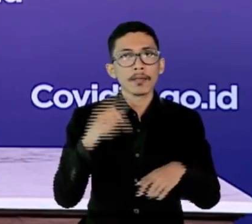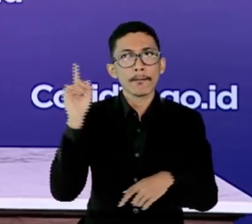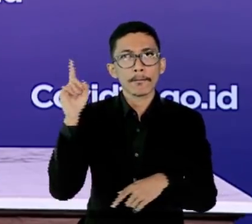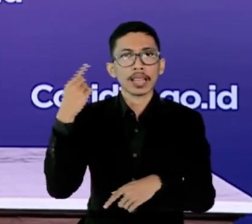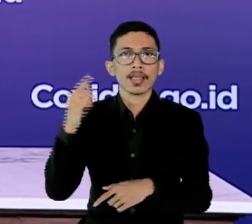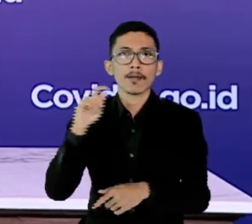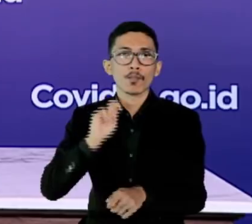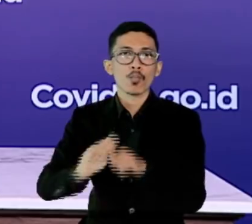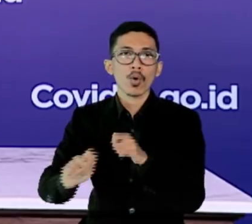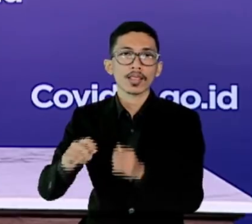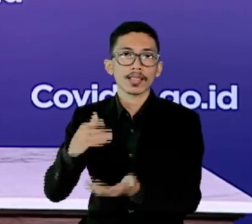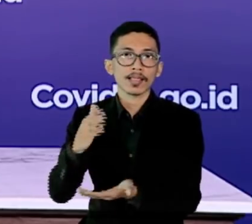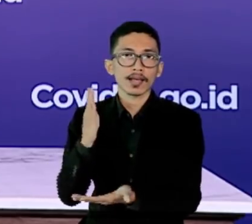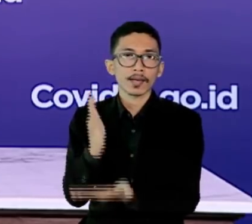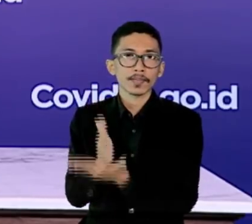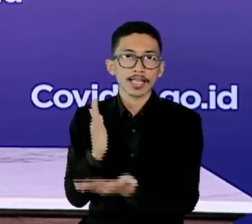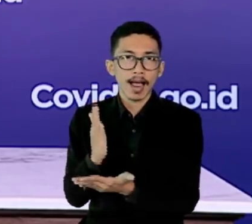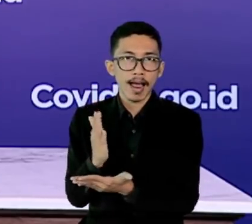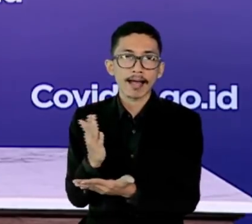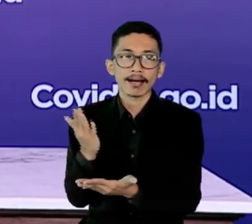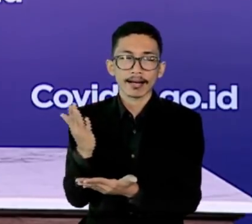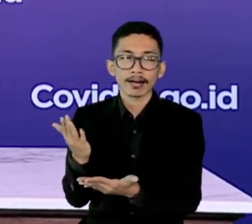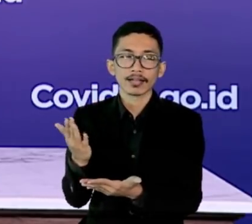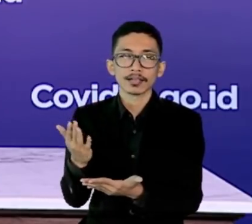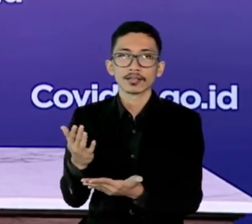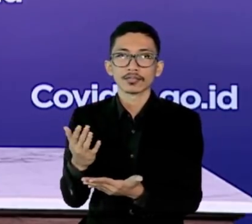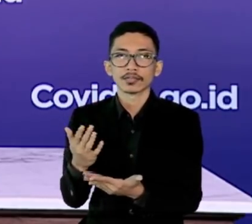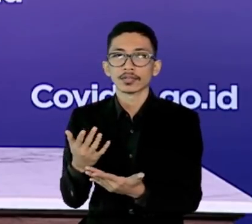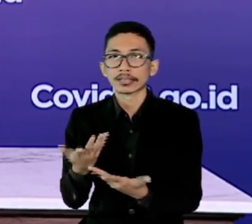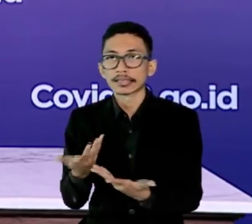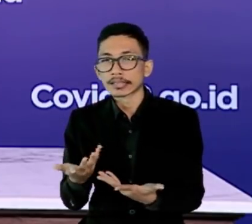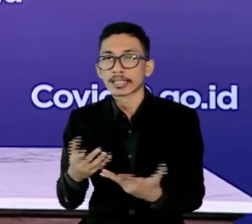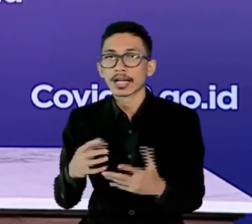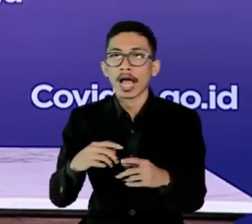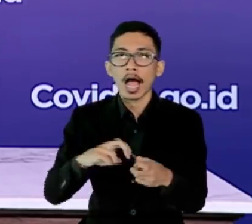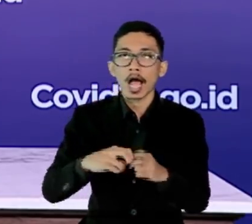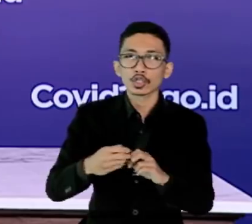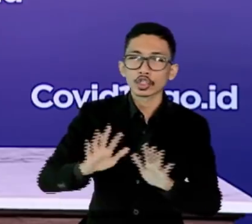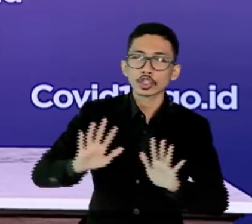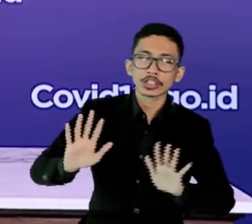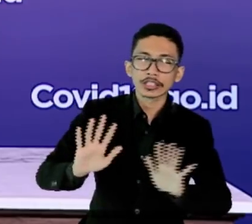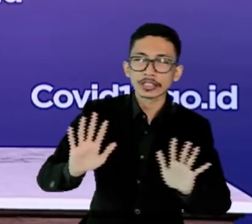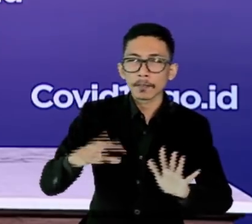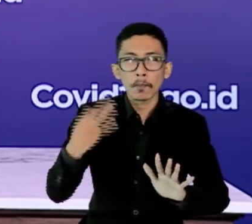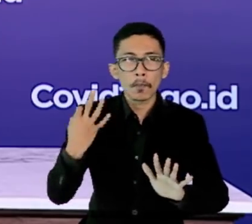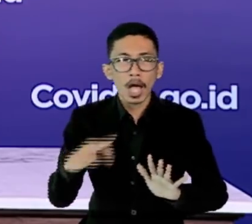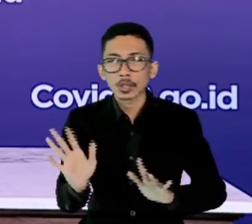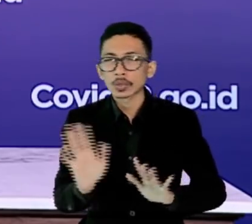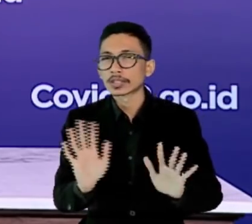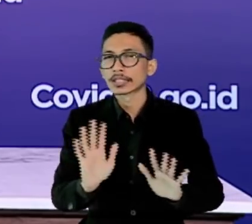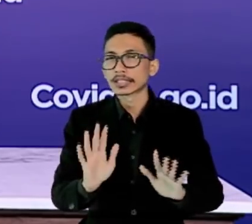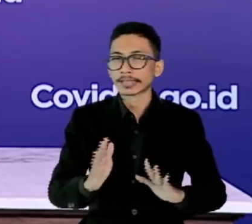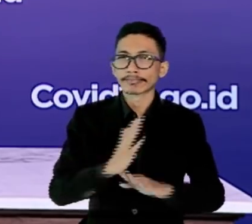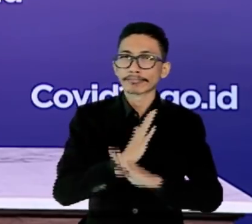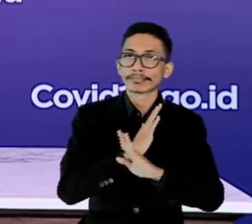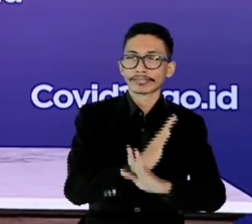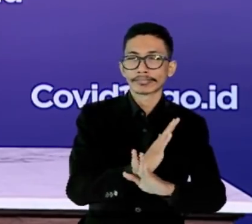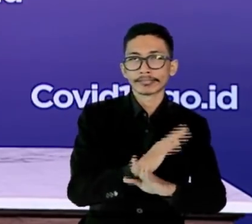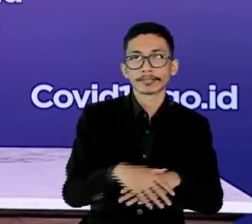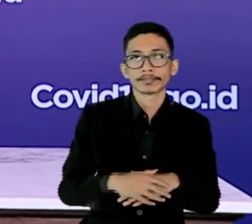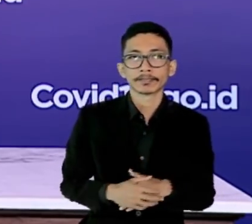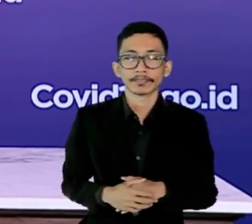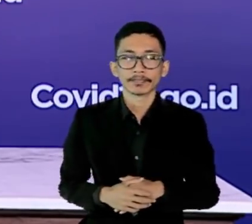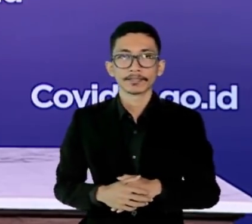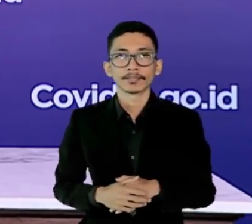kebijakan yang menyeluruh senantiasa berusaha menekan angka kasus. Semakin rendah penularan yang terjadi,